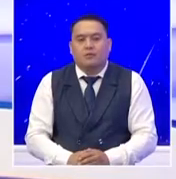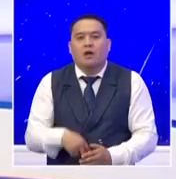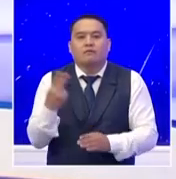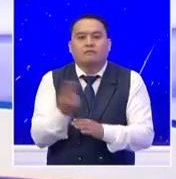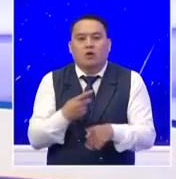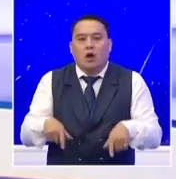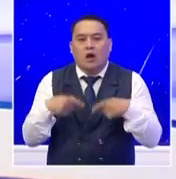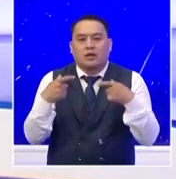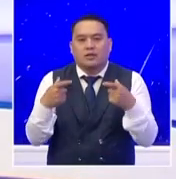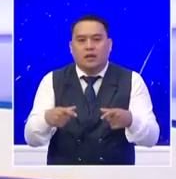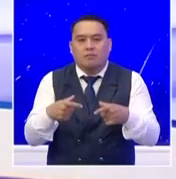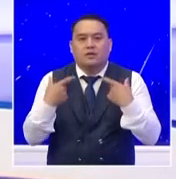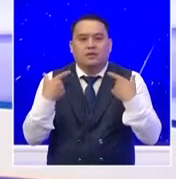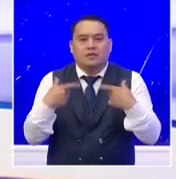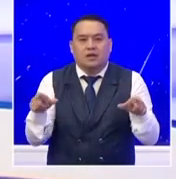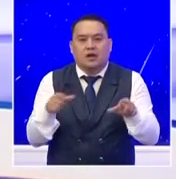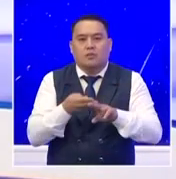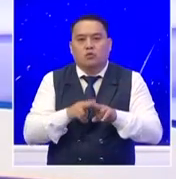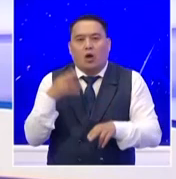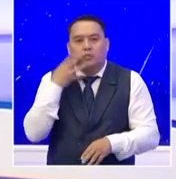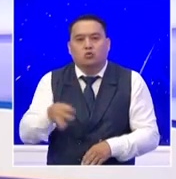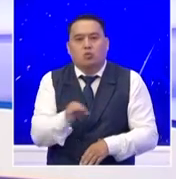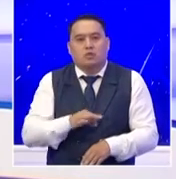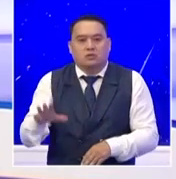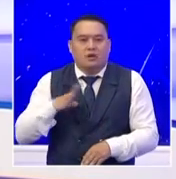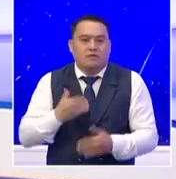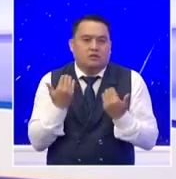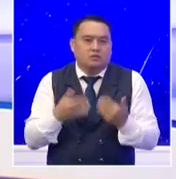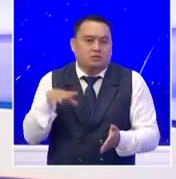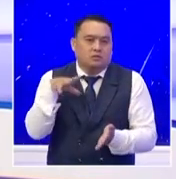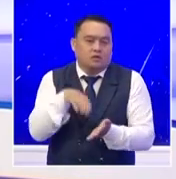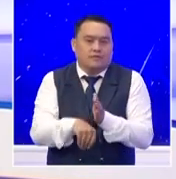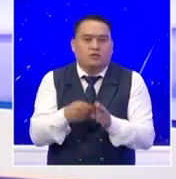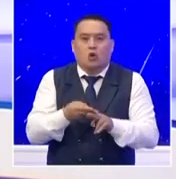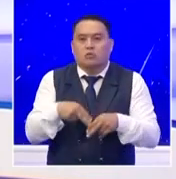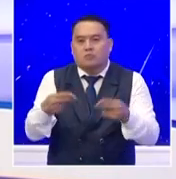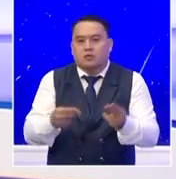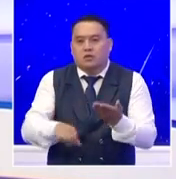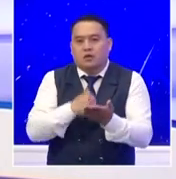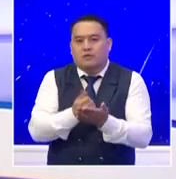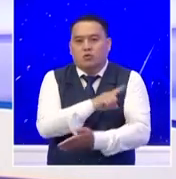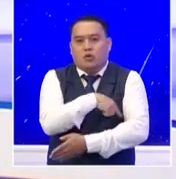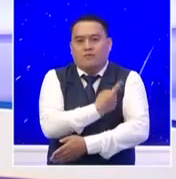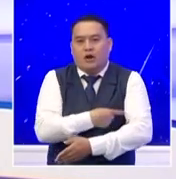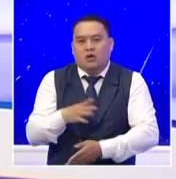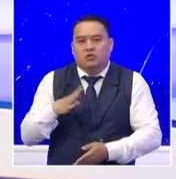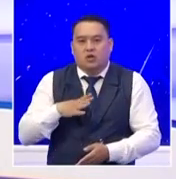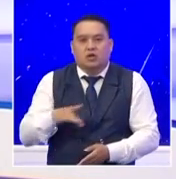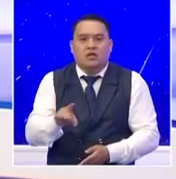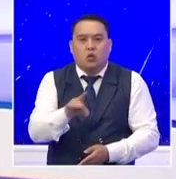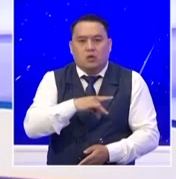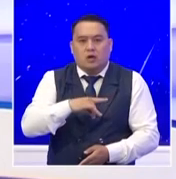Второй этап ослабления карантинных мер введен в Алматинской области. Соответствующее постановление подписал главный государственный санитарный врач